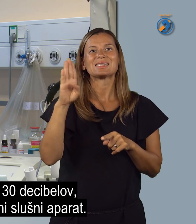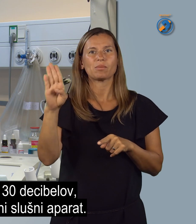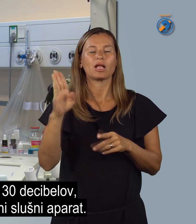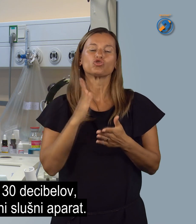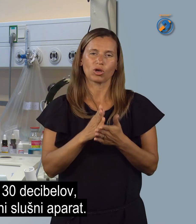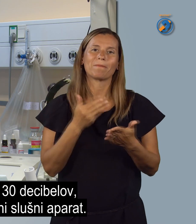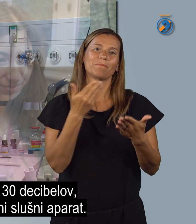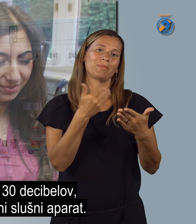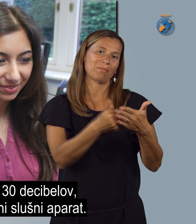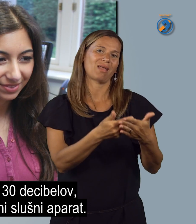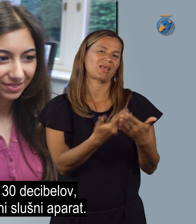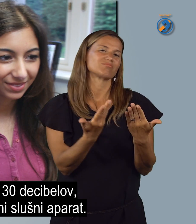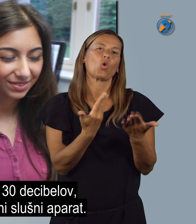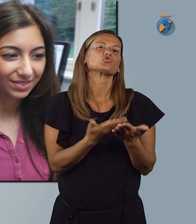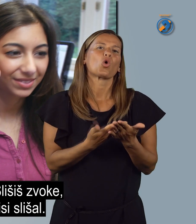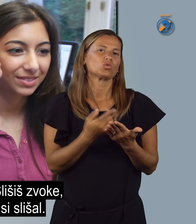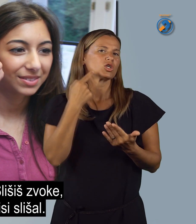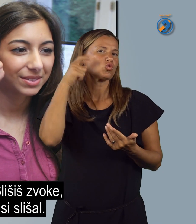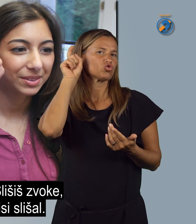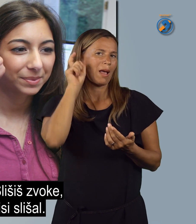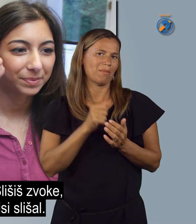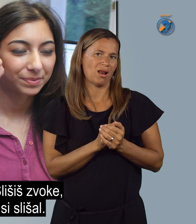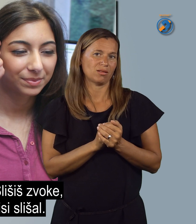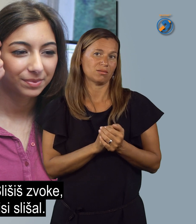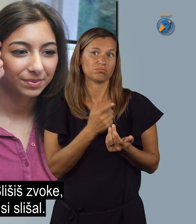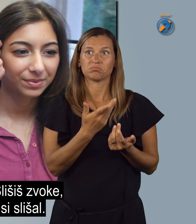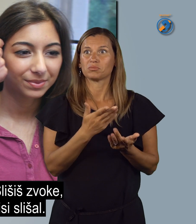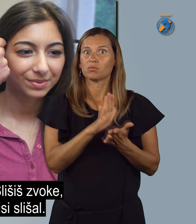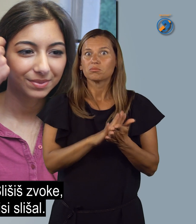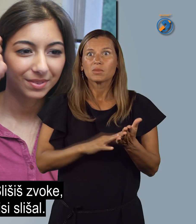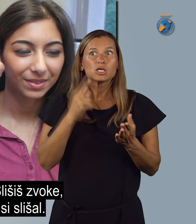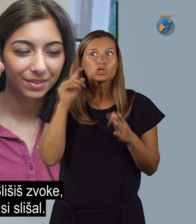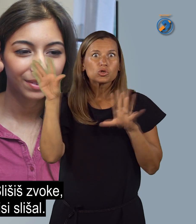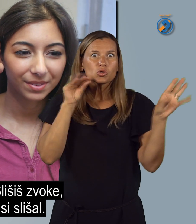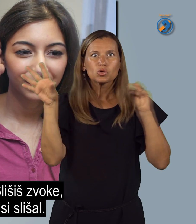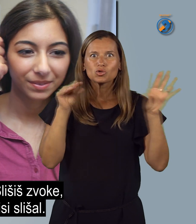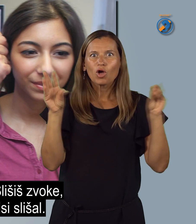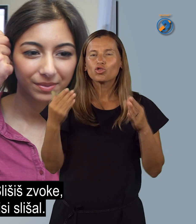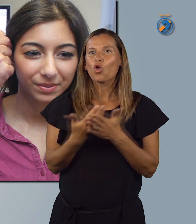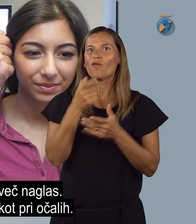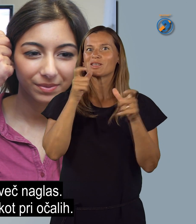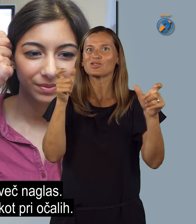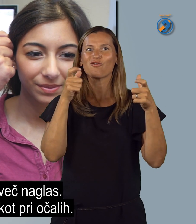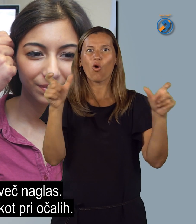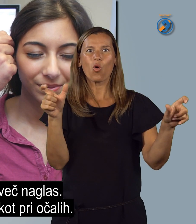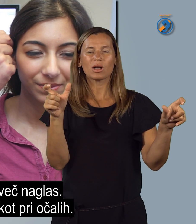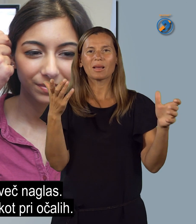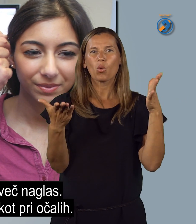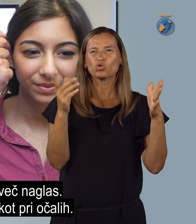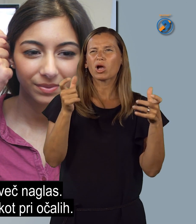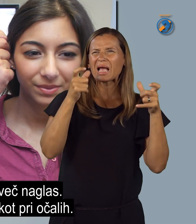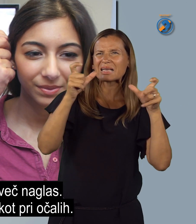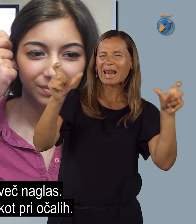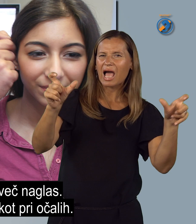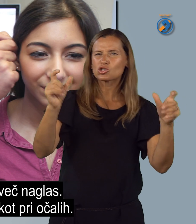mu pripada osnovni slušni aparat. Vse je novo, slišiš zvoke, ki jih prej nisi slišal, mogoče so kaj preveč